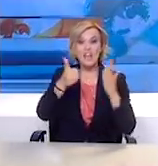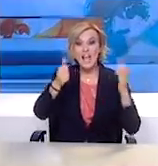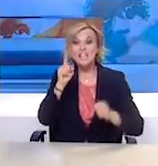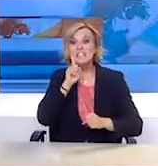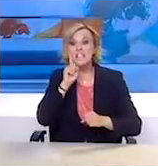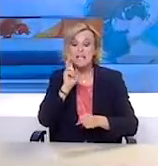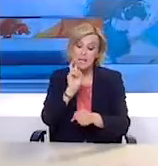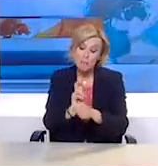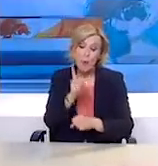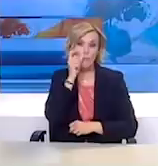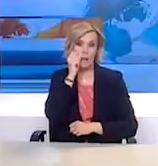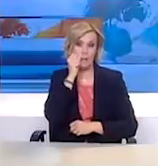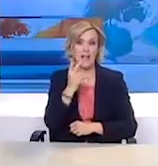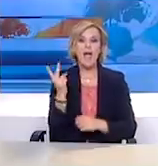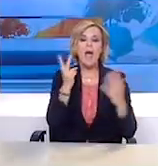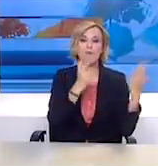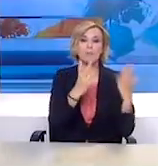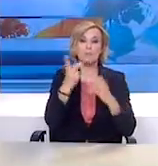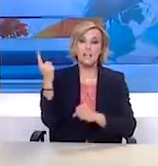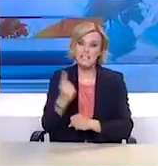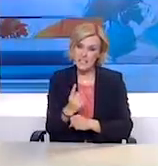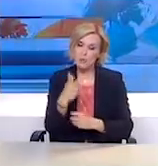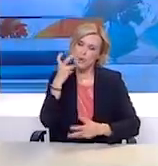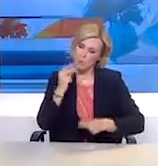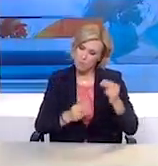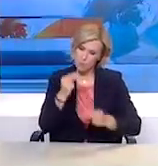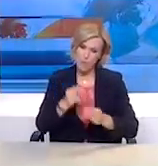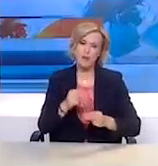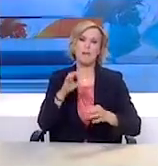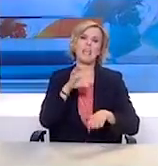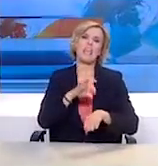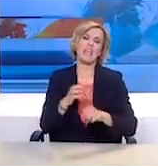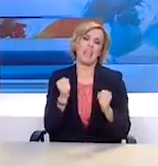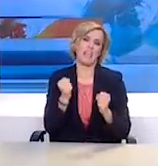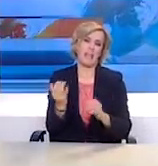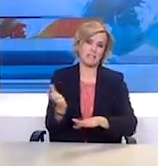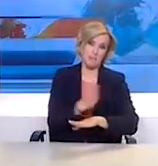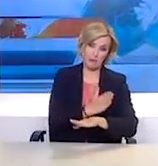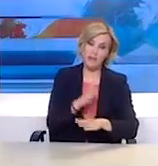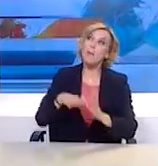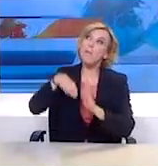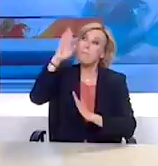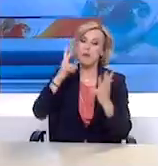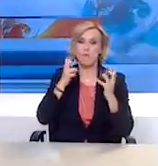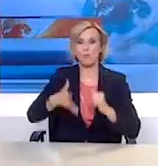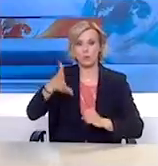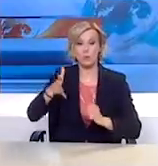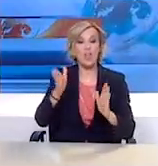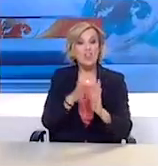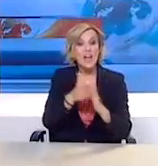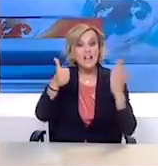Το 77% έχει υποκείμενο νόσημα ή ηλικία 70 ετών και άνω. 16 ασθενείς έχουν εξέλθει από τις